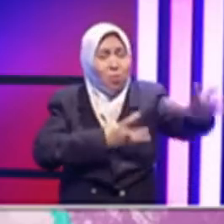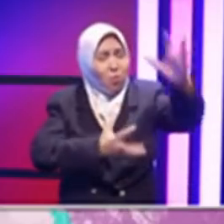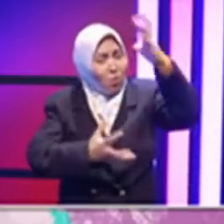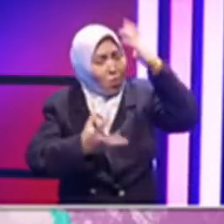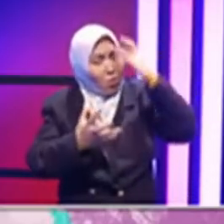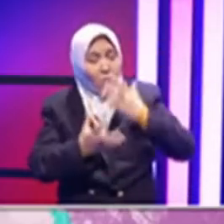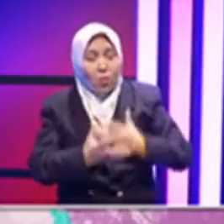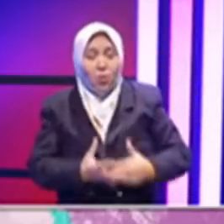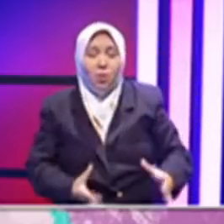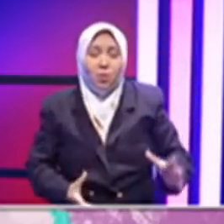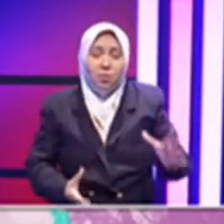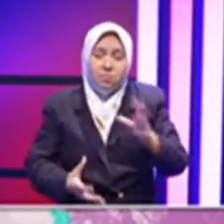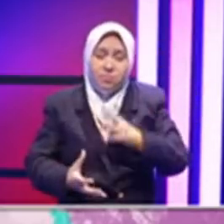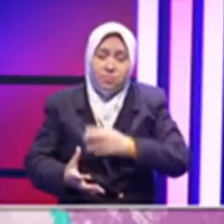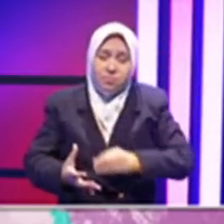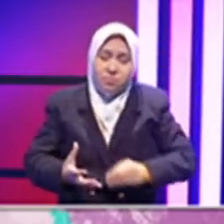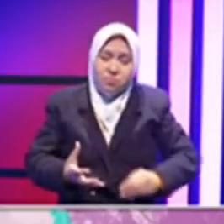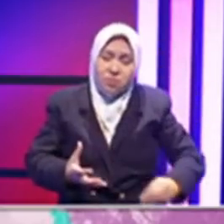أمر